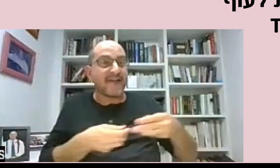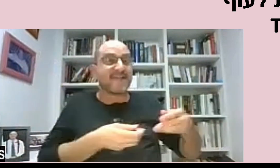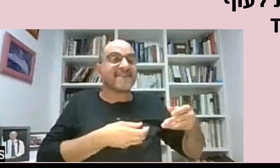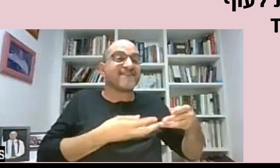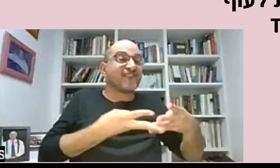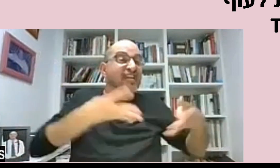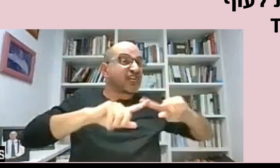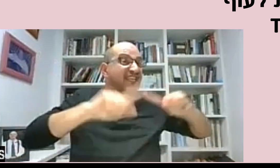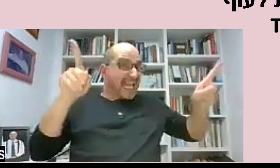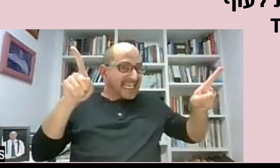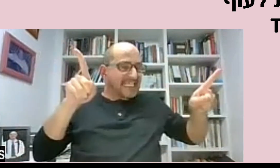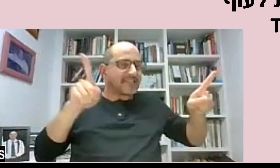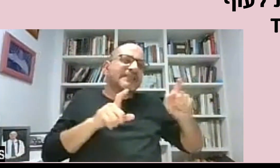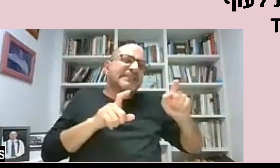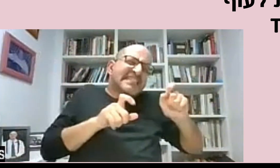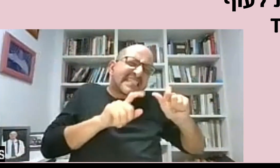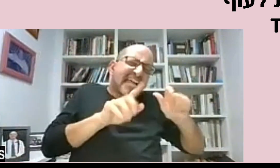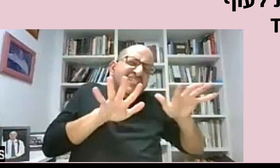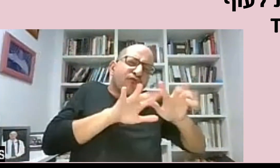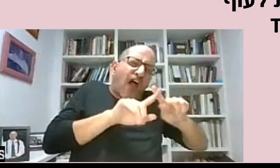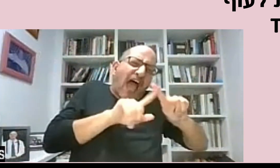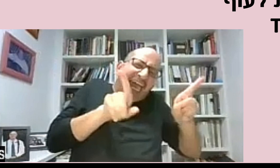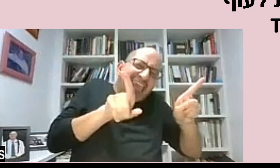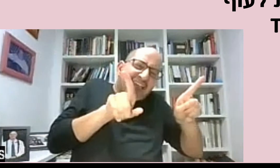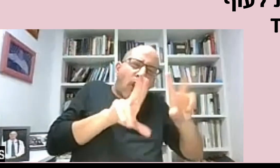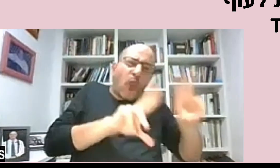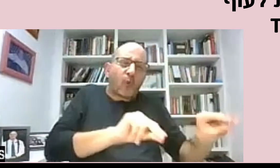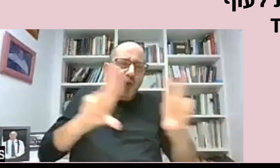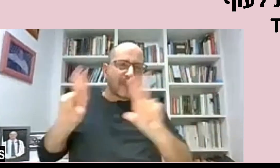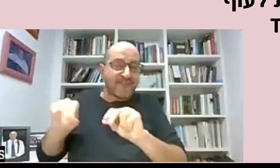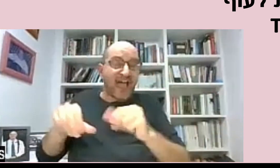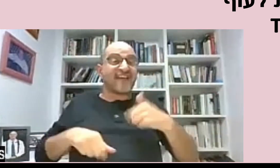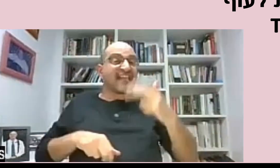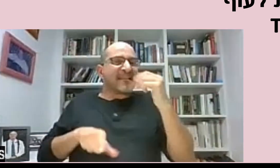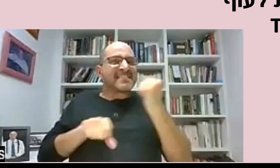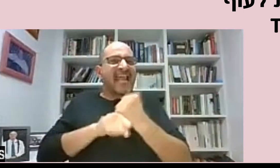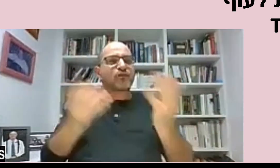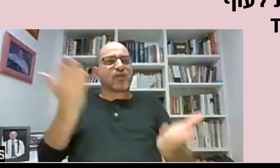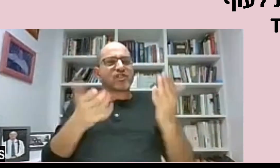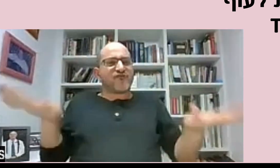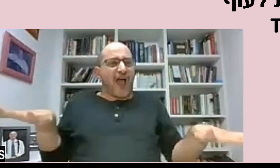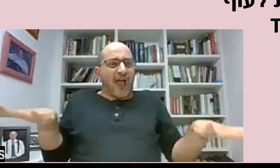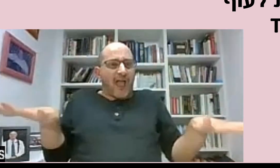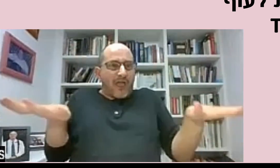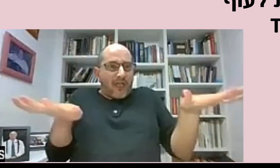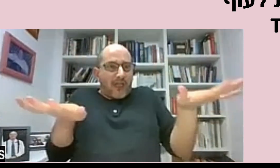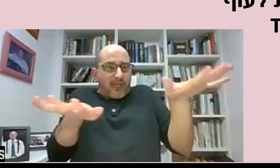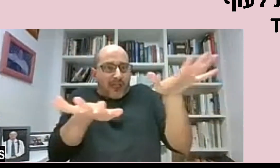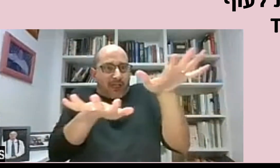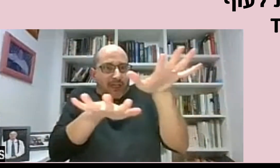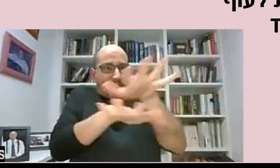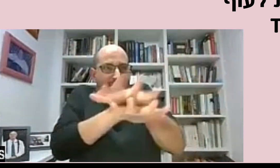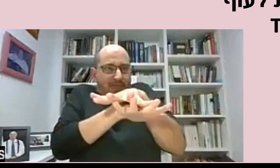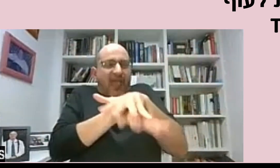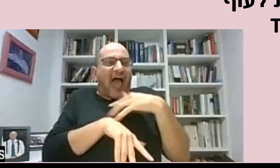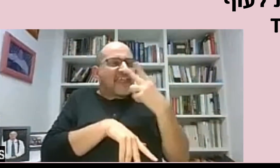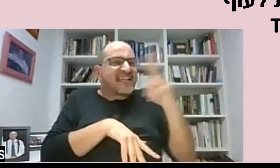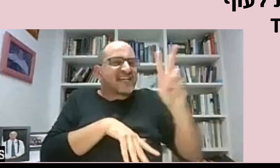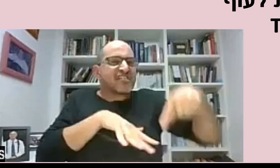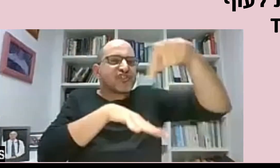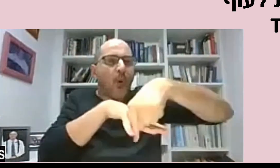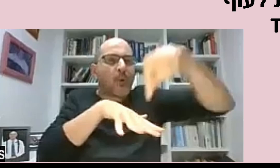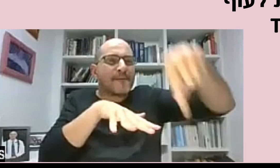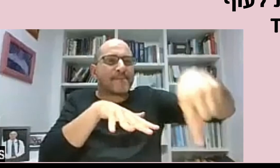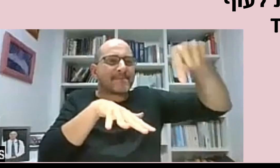שהיא ממש אחת שהיא צפופה מאוד, והשנייה שהיא צפופה קצת אחרת, ואנחנו מנסים לעשות השוואה, נשים אותם אחת על